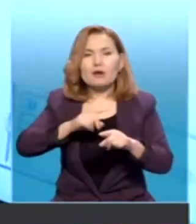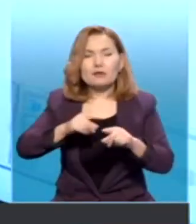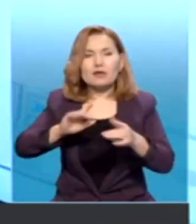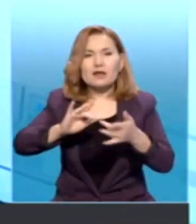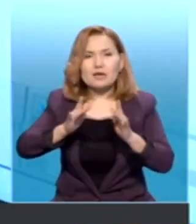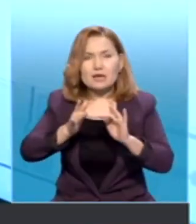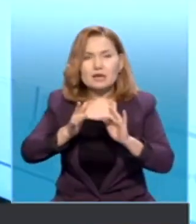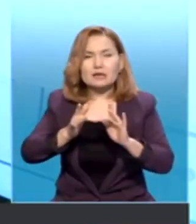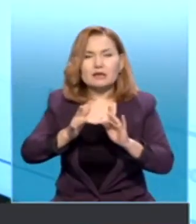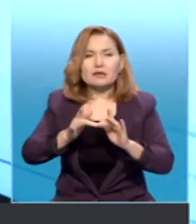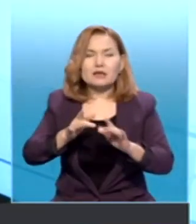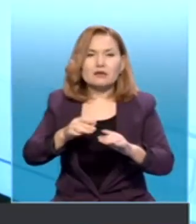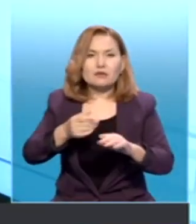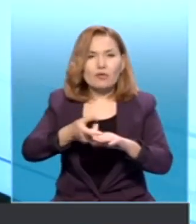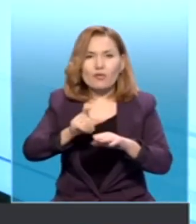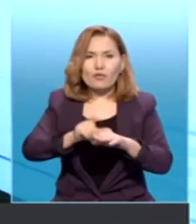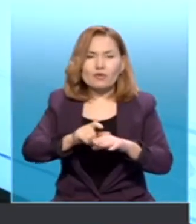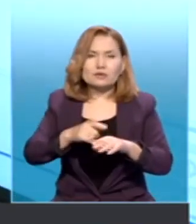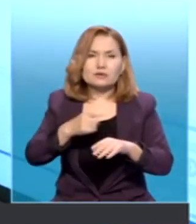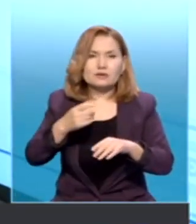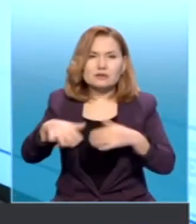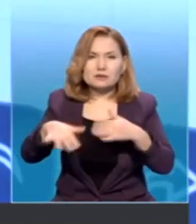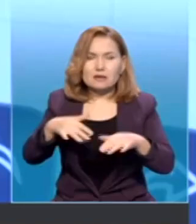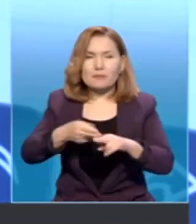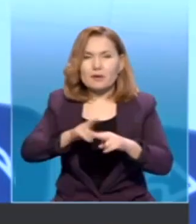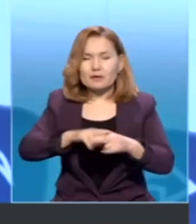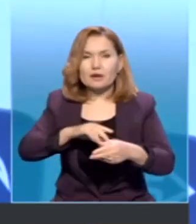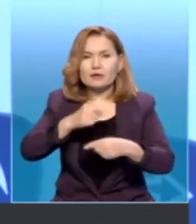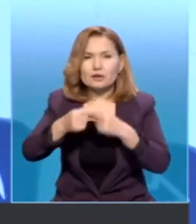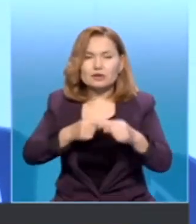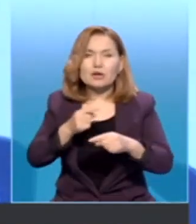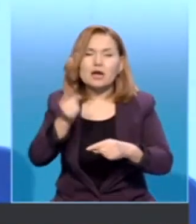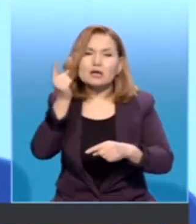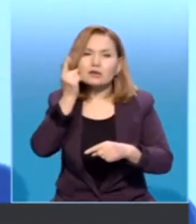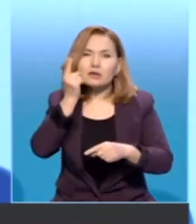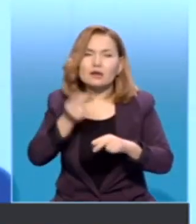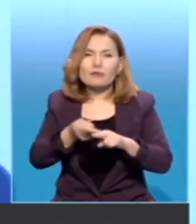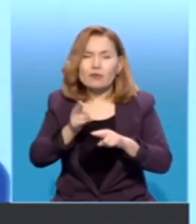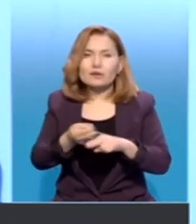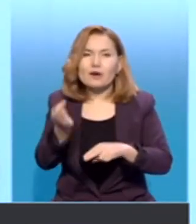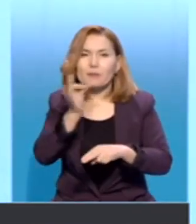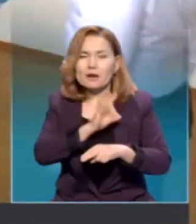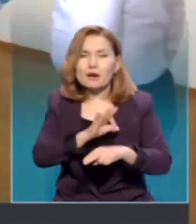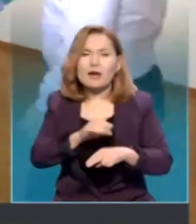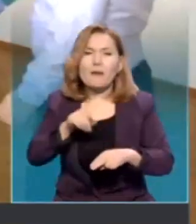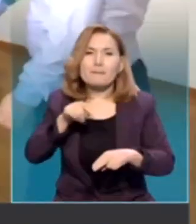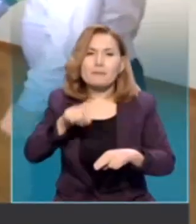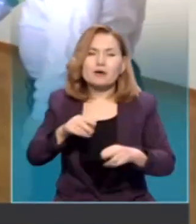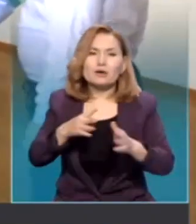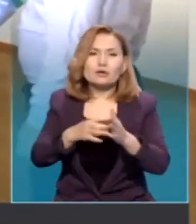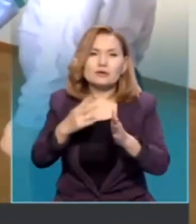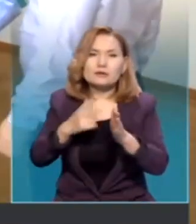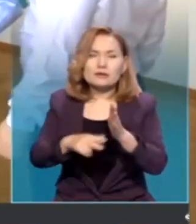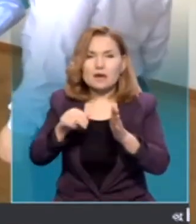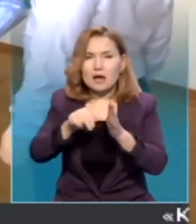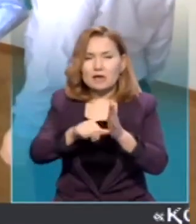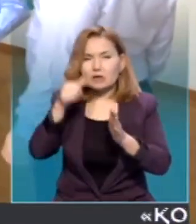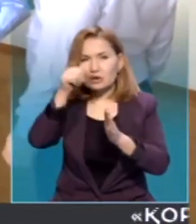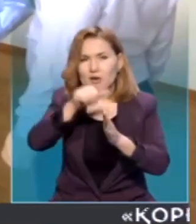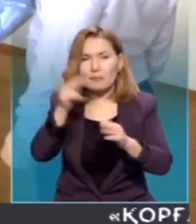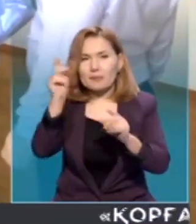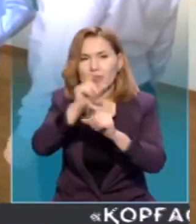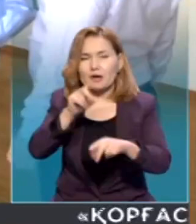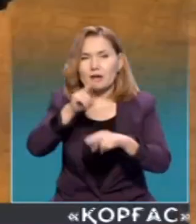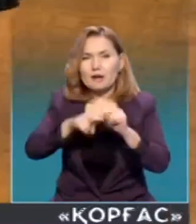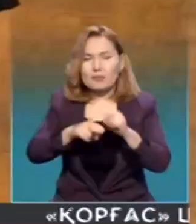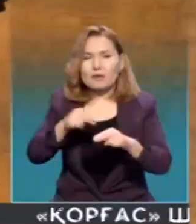жоқ. Сондықтан мұғалімдер әзір смарт тақталарды өздерінің ұялы телефондарына қосып пайдаланып жүр. 1986 жылы бой көтерген мектеп